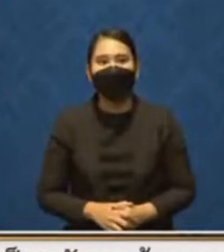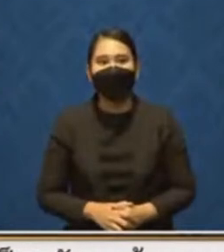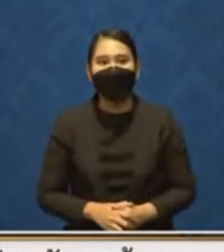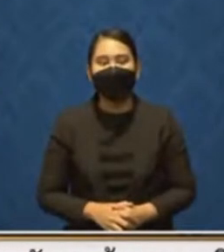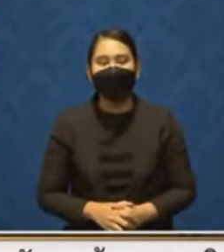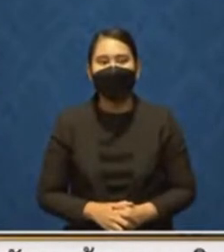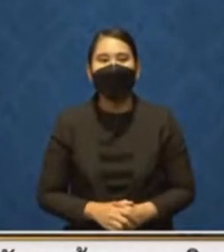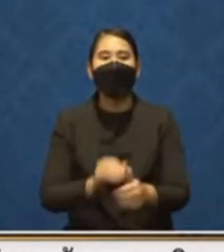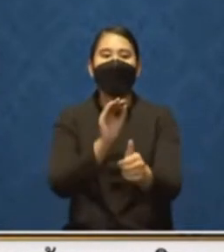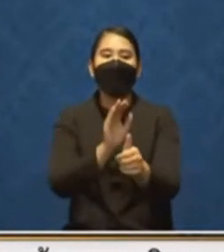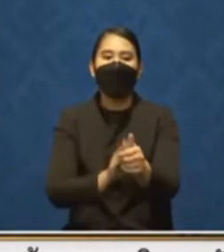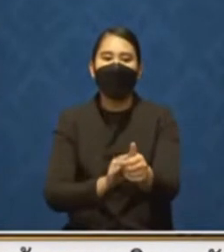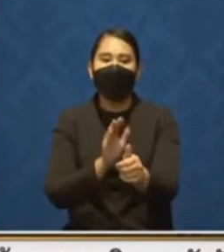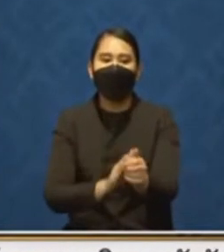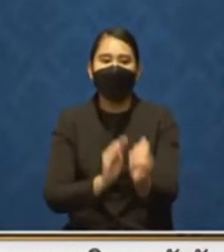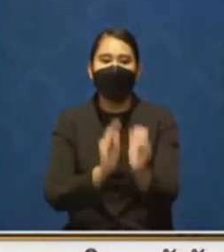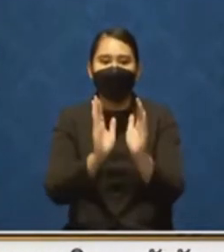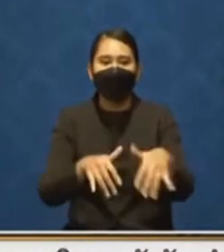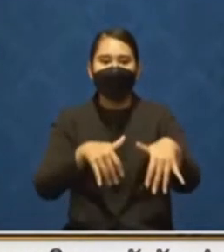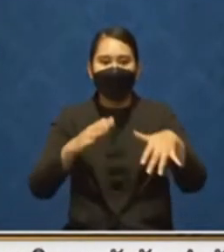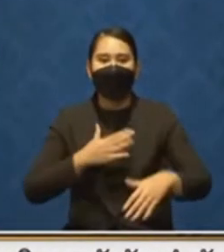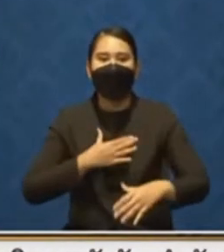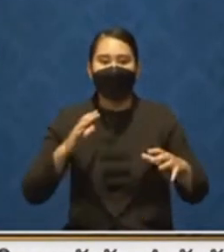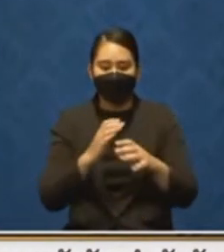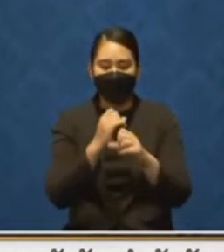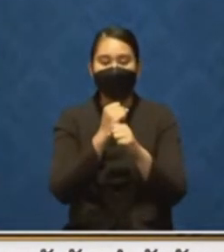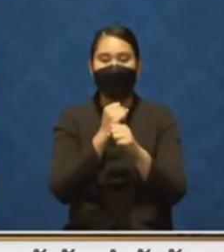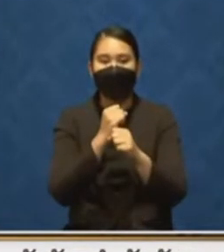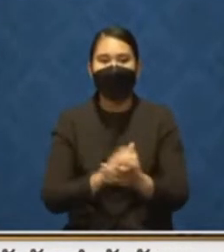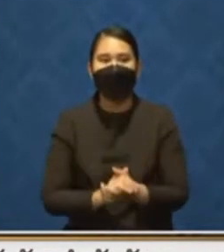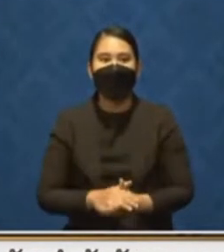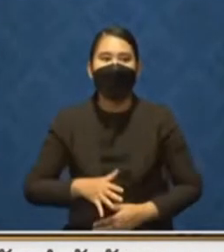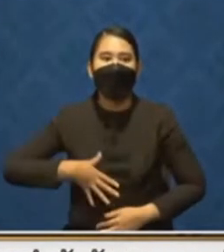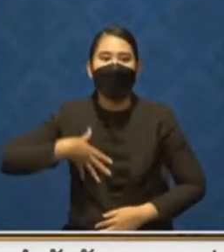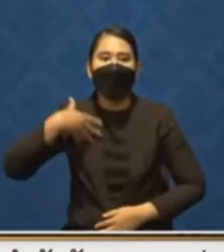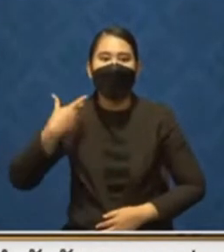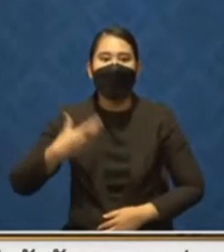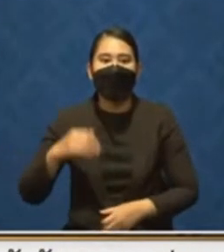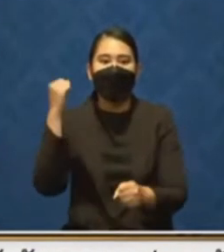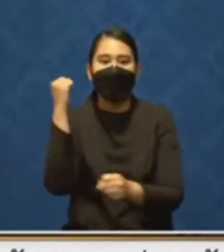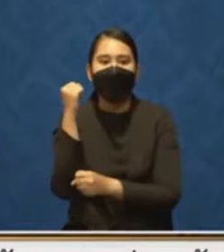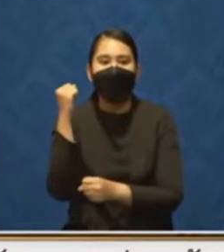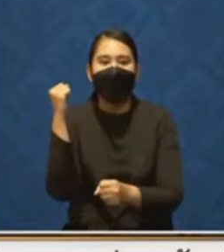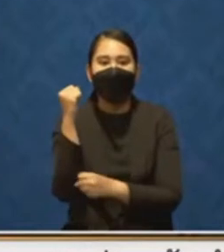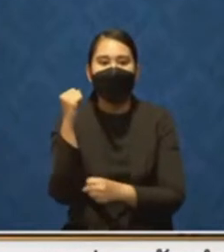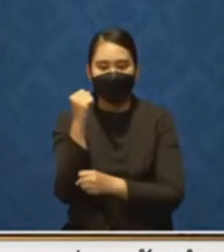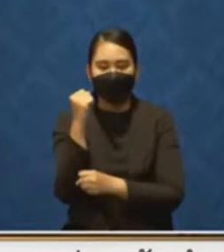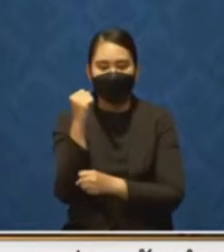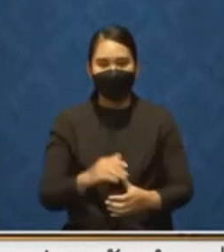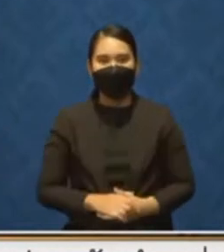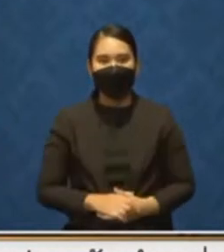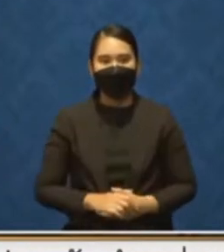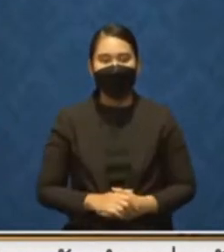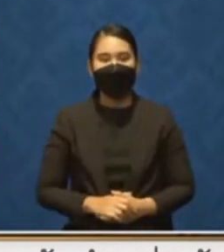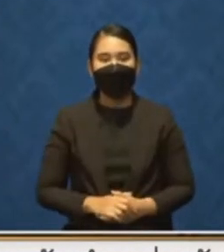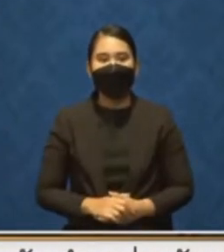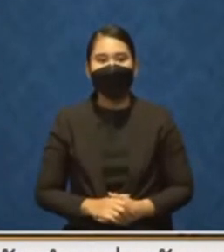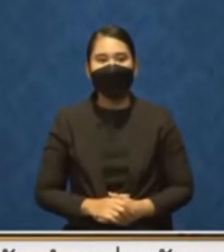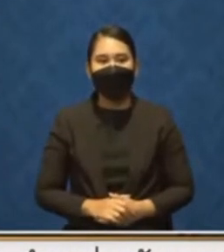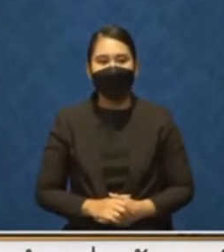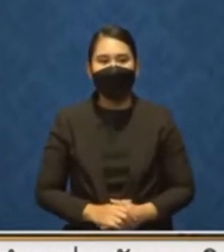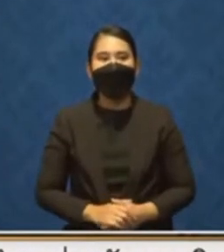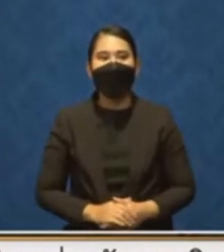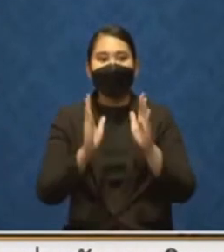สงสารประชาชนผมจะสรุปและลำบากยากจนมากผู้มีอำนาจอนุมัติ